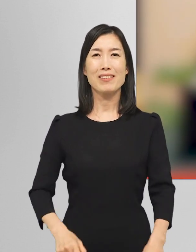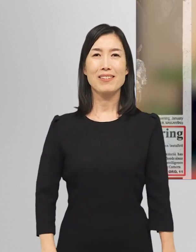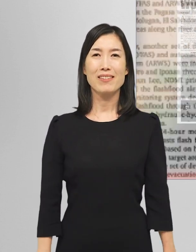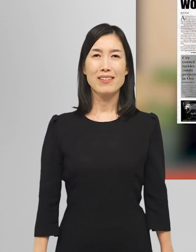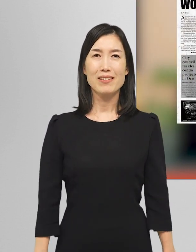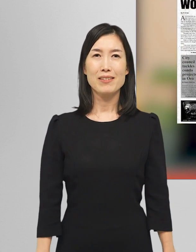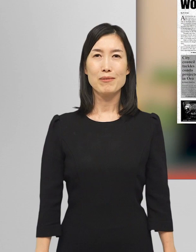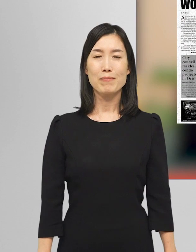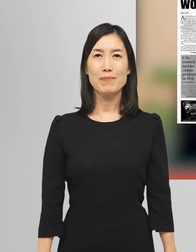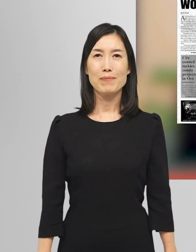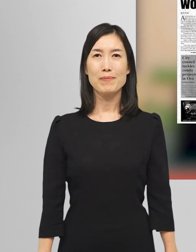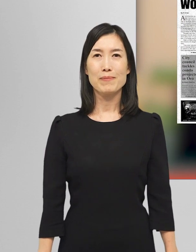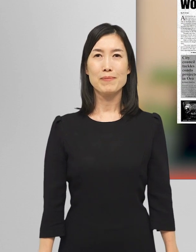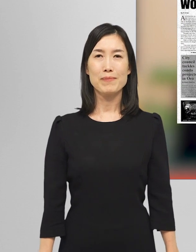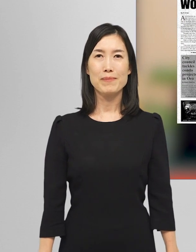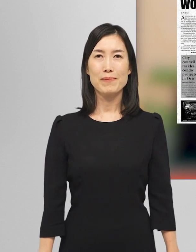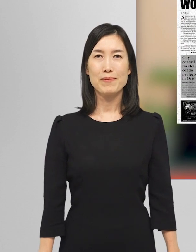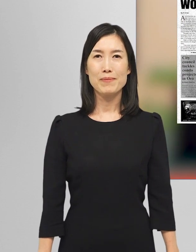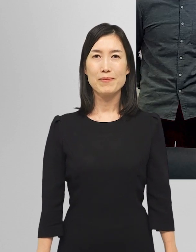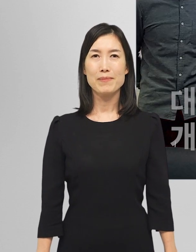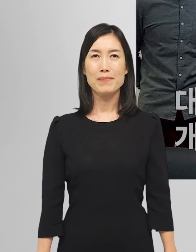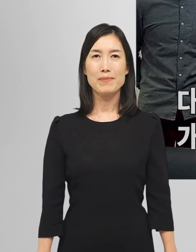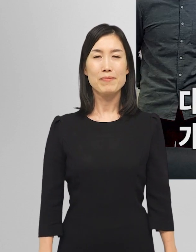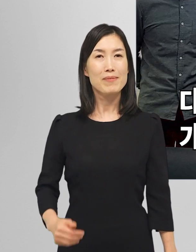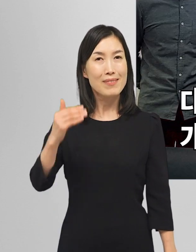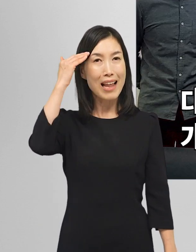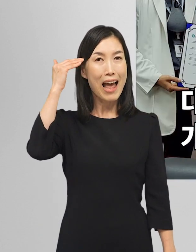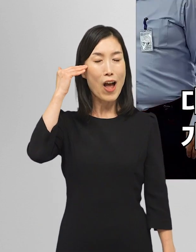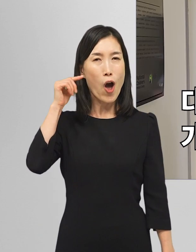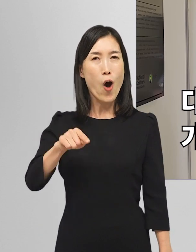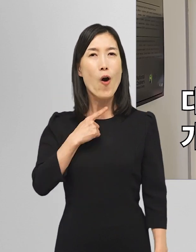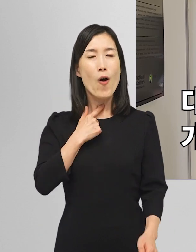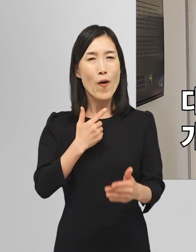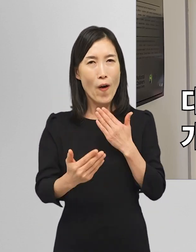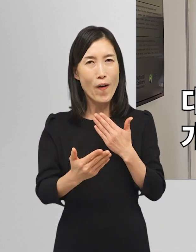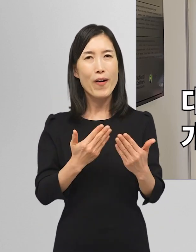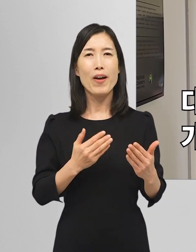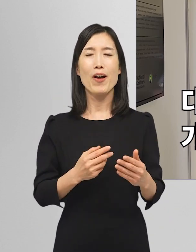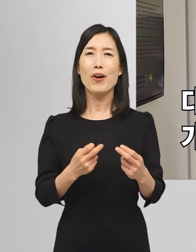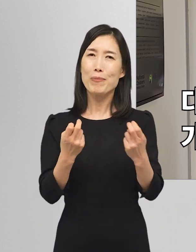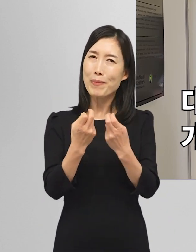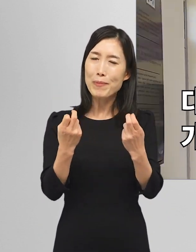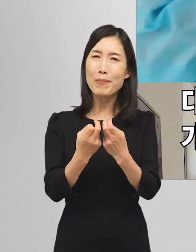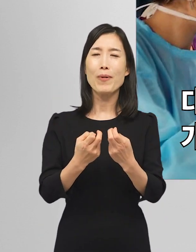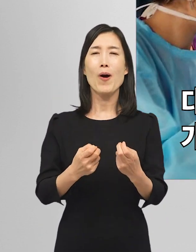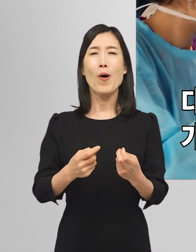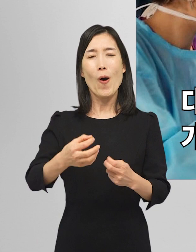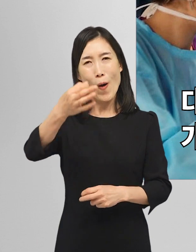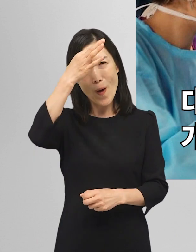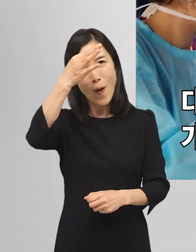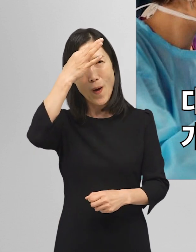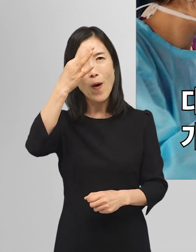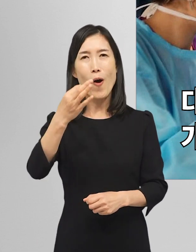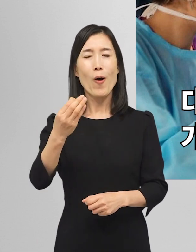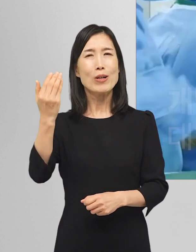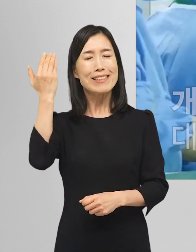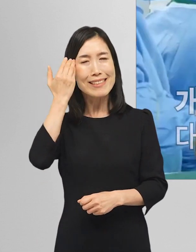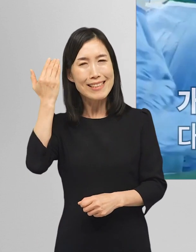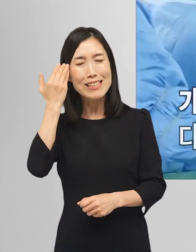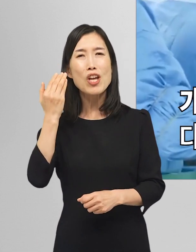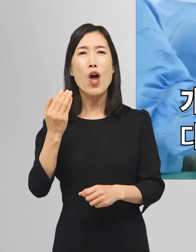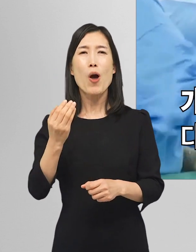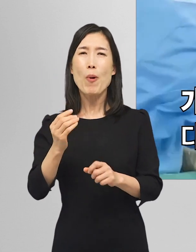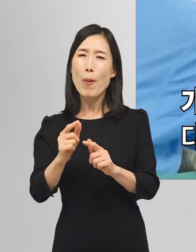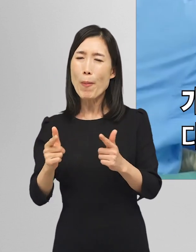아주 독특한 사례 아니겠습니까? 그 과정에서 우리가 가지고 있는 그 노하우라든지 개발의 경험, 기술, 지식 이런 것들을